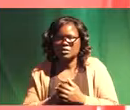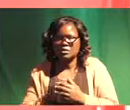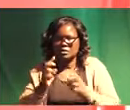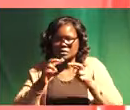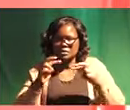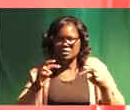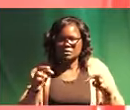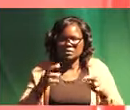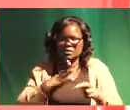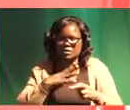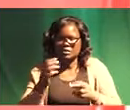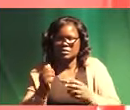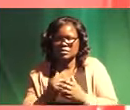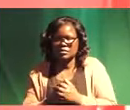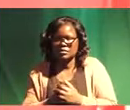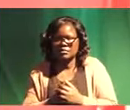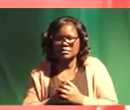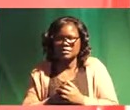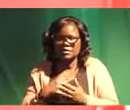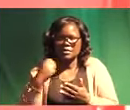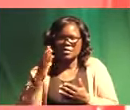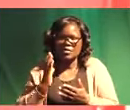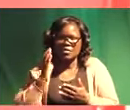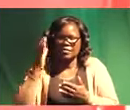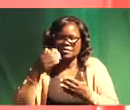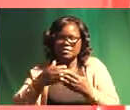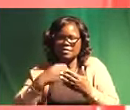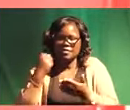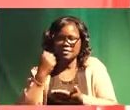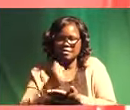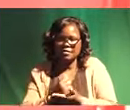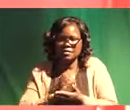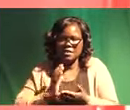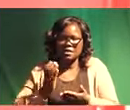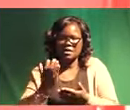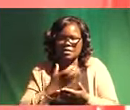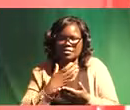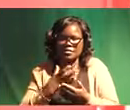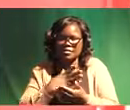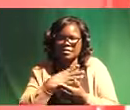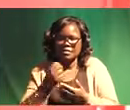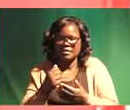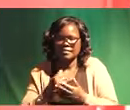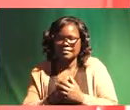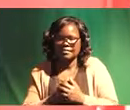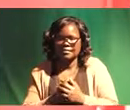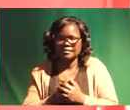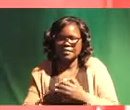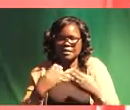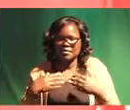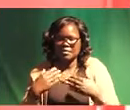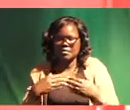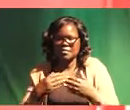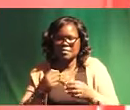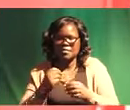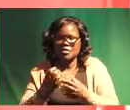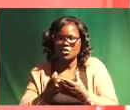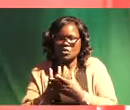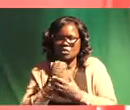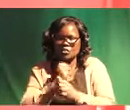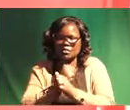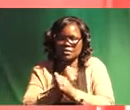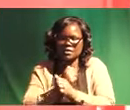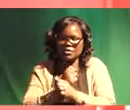watafiti na maofisa kutoka ofisi yetu na ile watu wa crop protection,